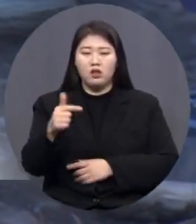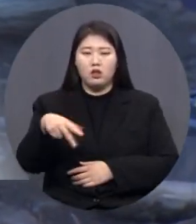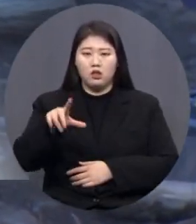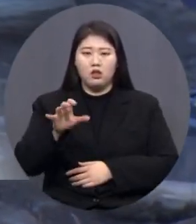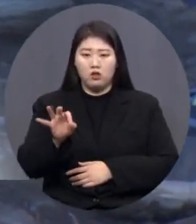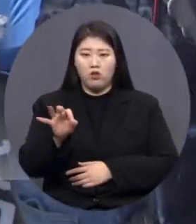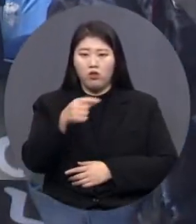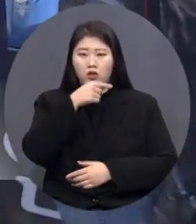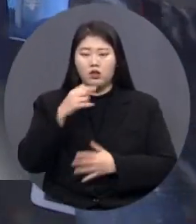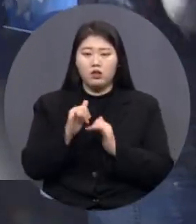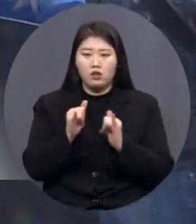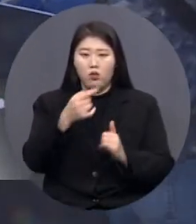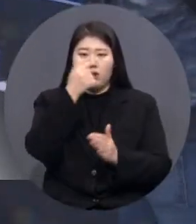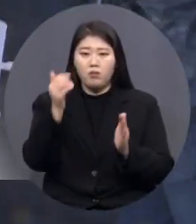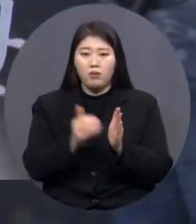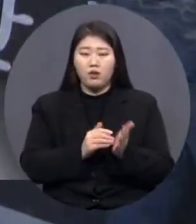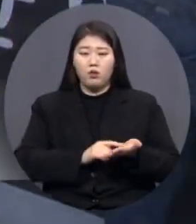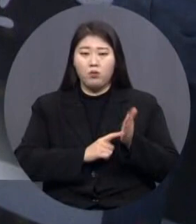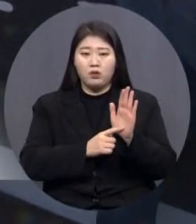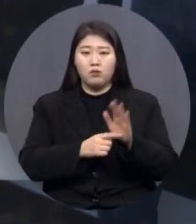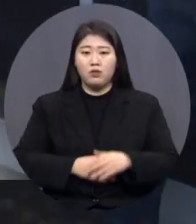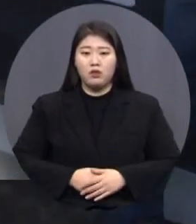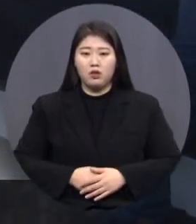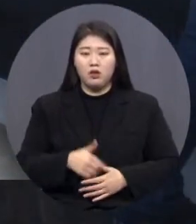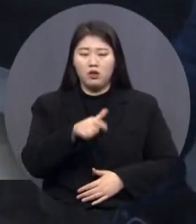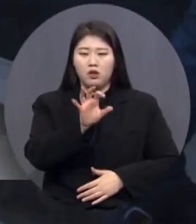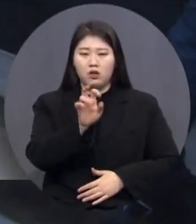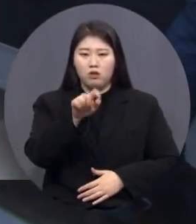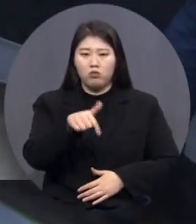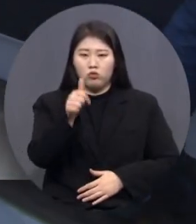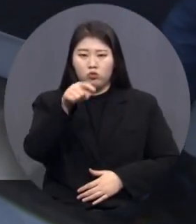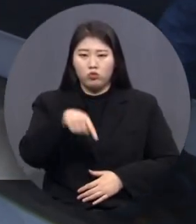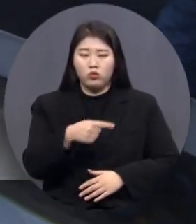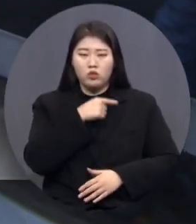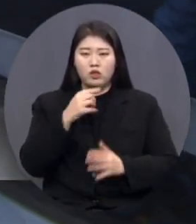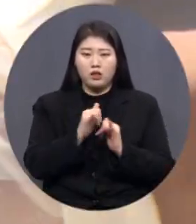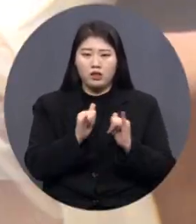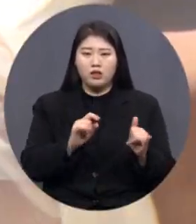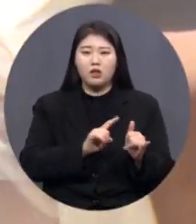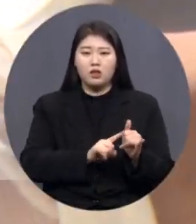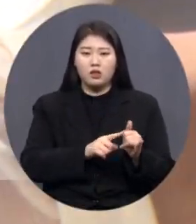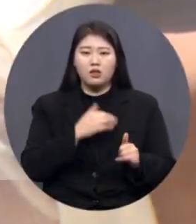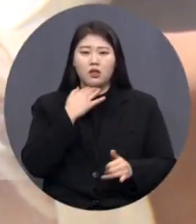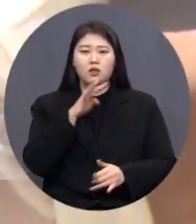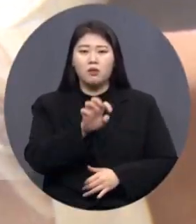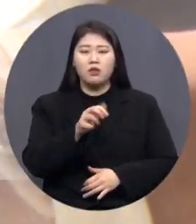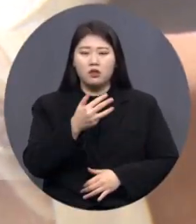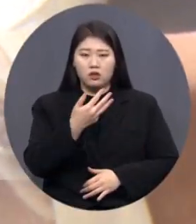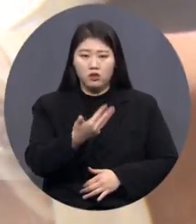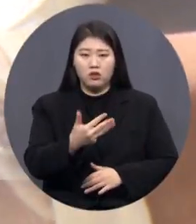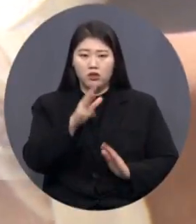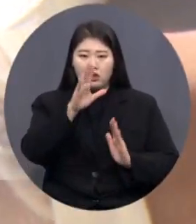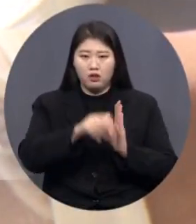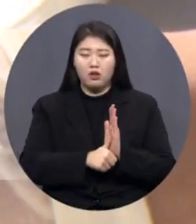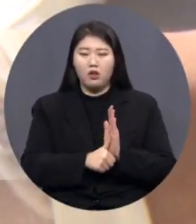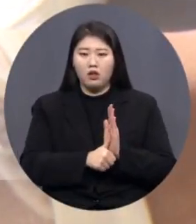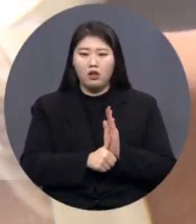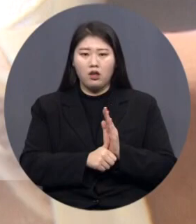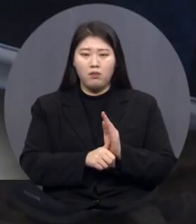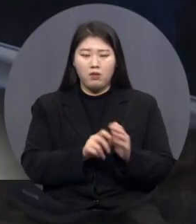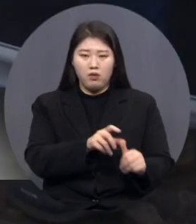희생자로 확인됐다고 밝혔습니다. 고 강문후 희생자는 48살이었던 1950년에